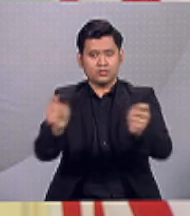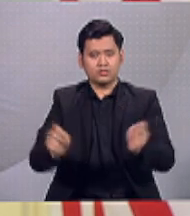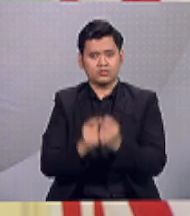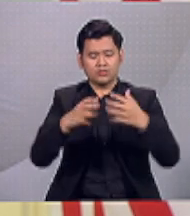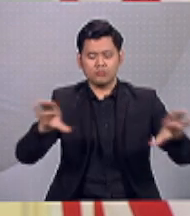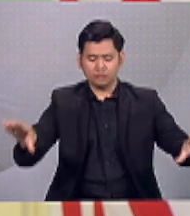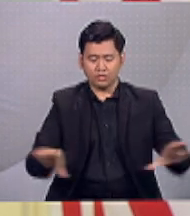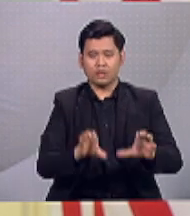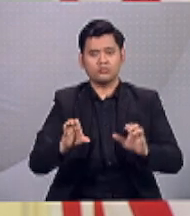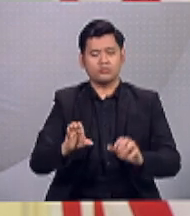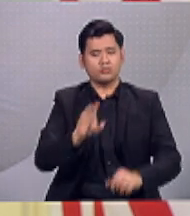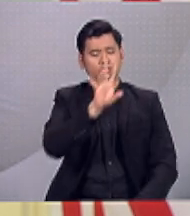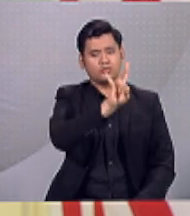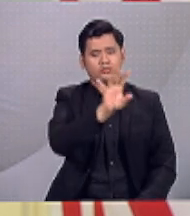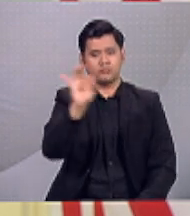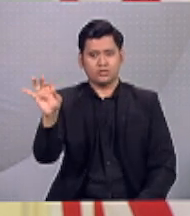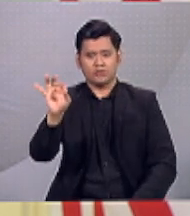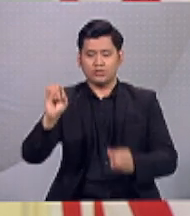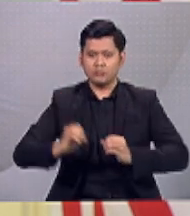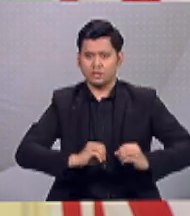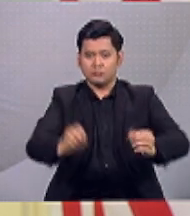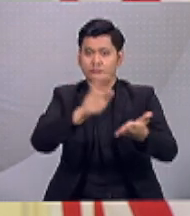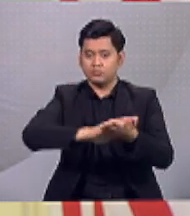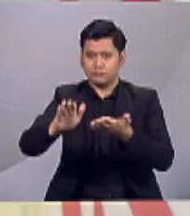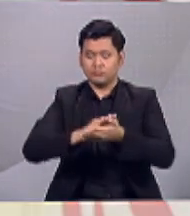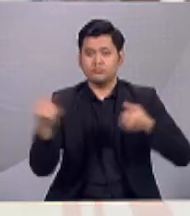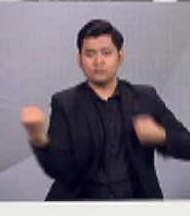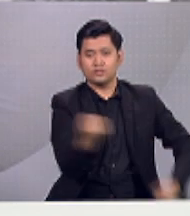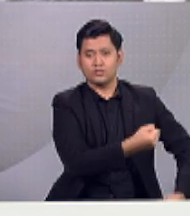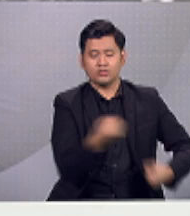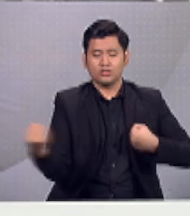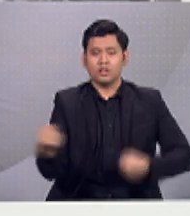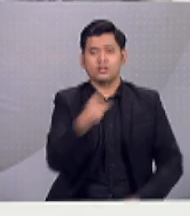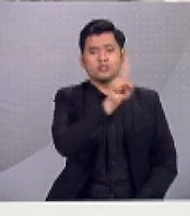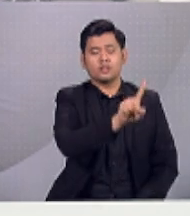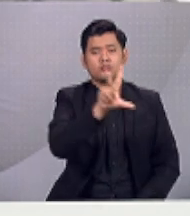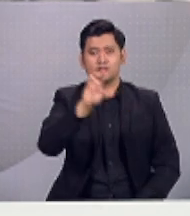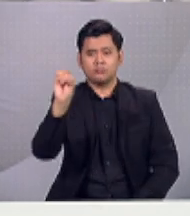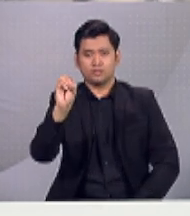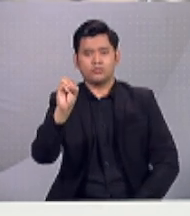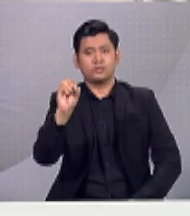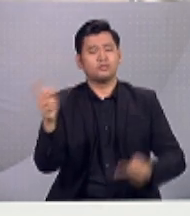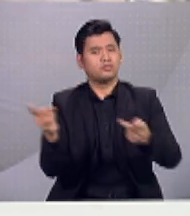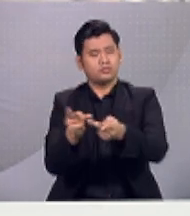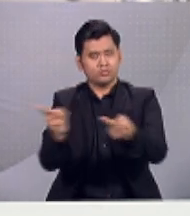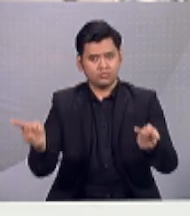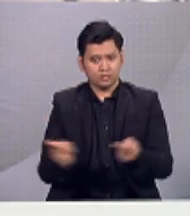7,379 operasi sanitasi yang merangkumi 130 zon. sebanyak